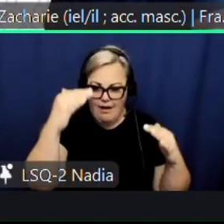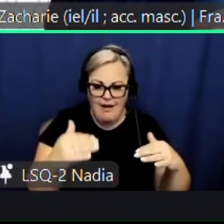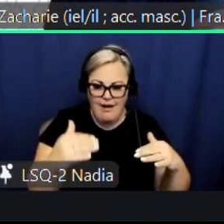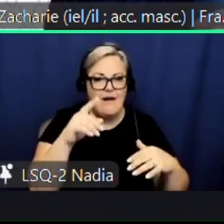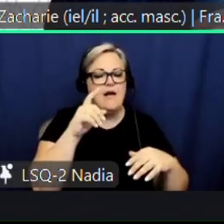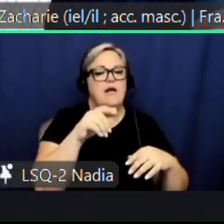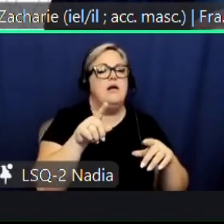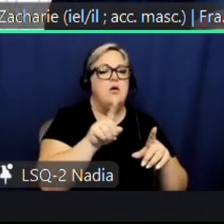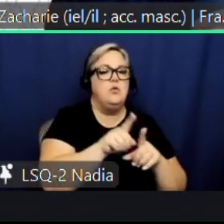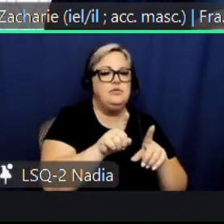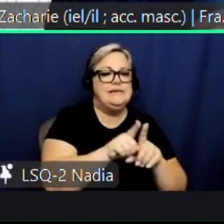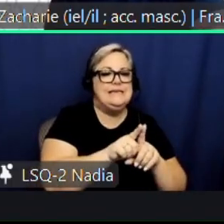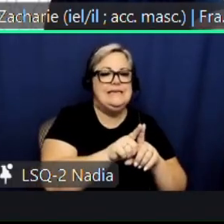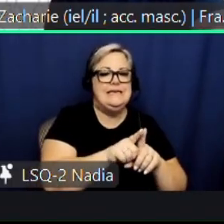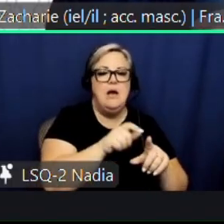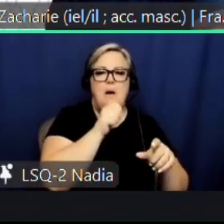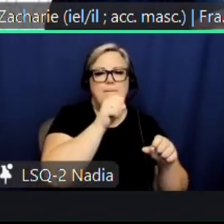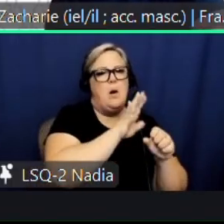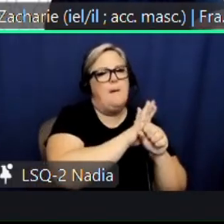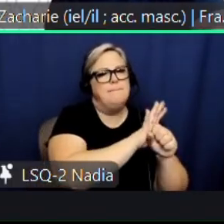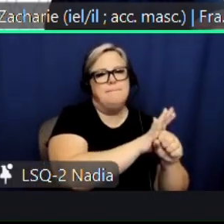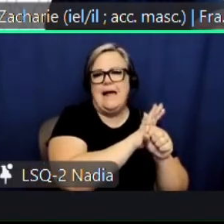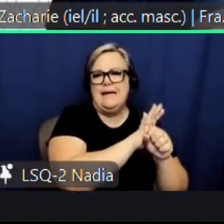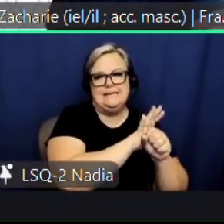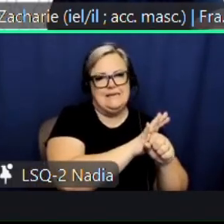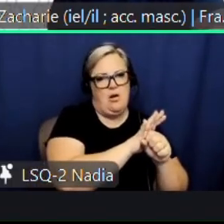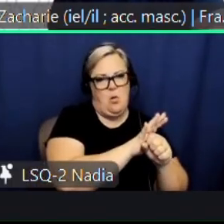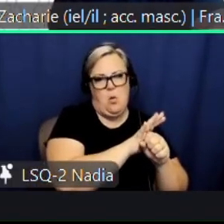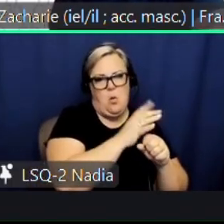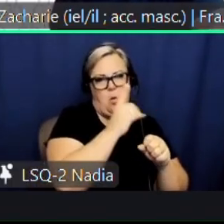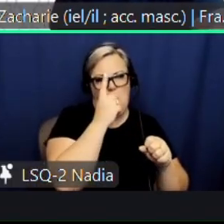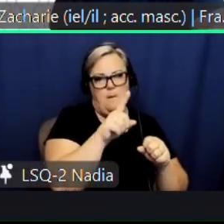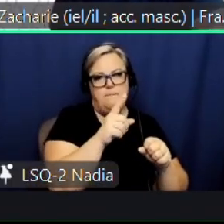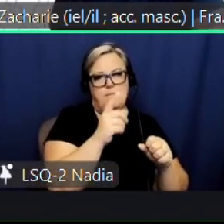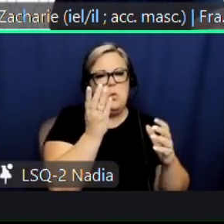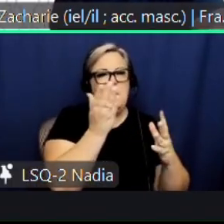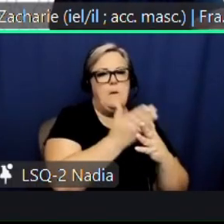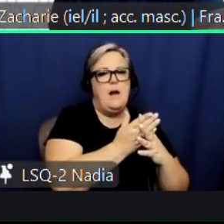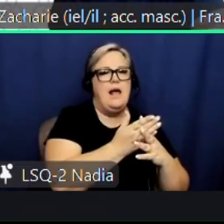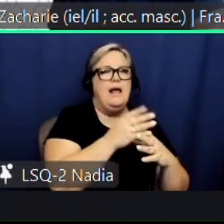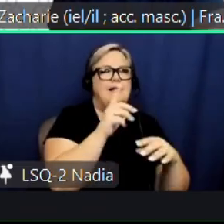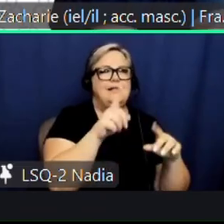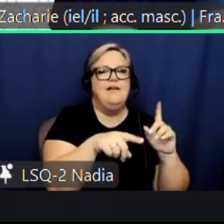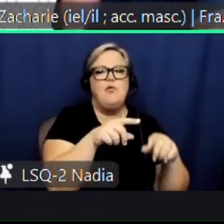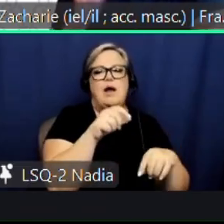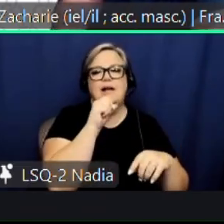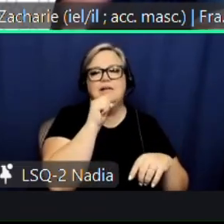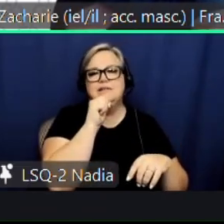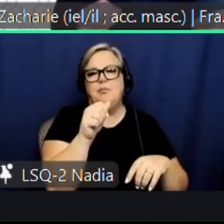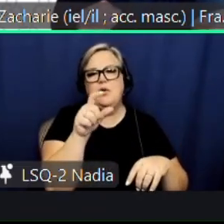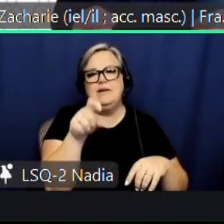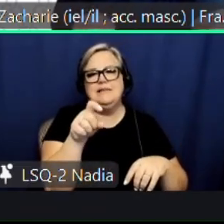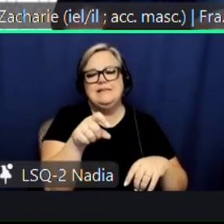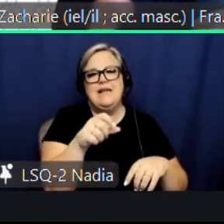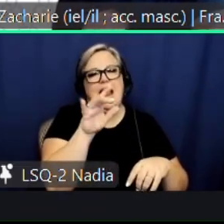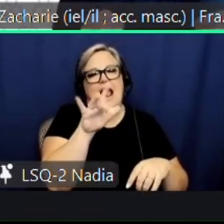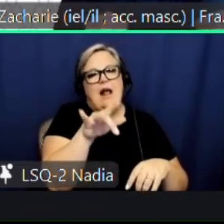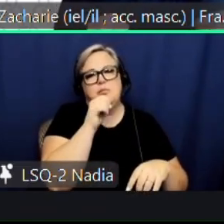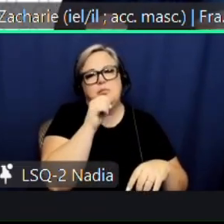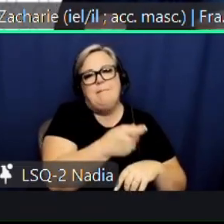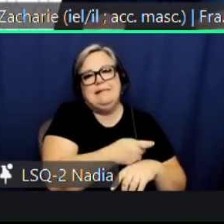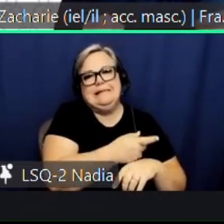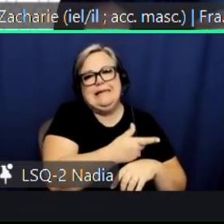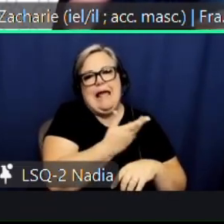réaliste et de ne pas mettre de la pression pour les interventions qui ne sont pas médicalement nécessaires. Il est fondamental